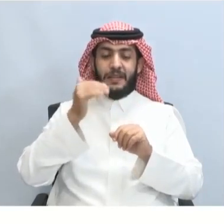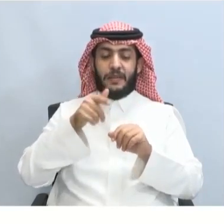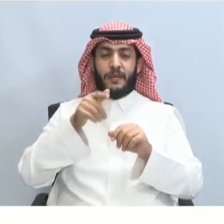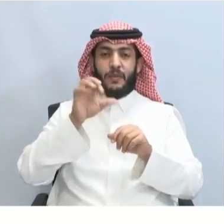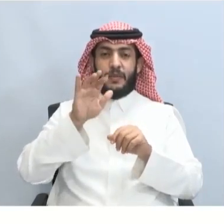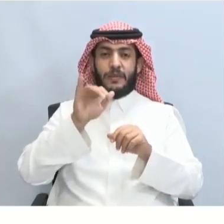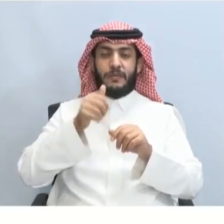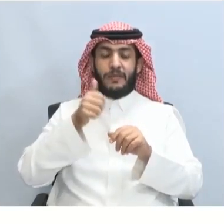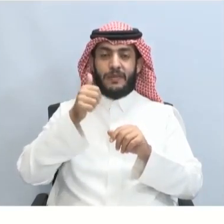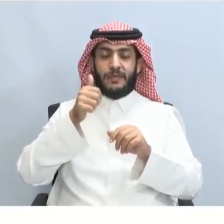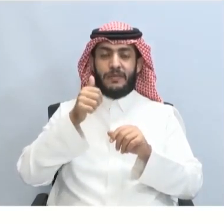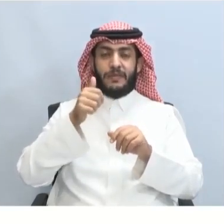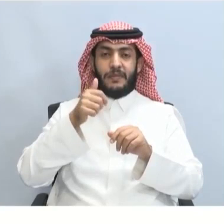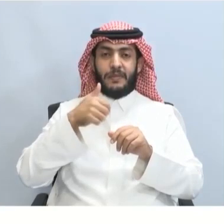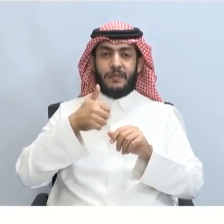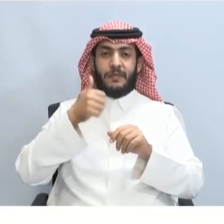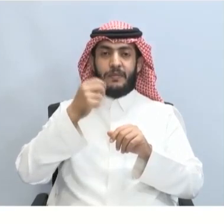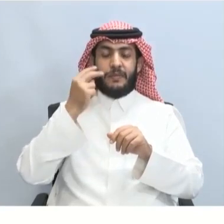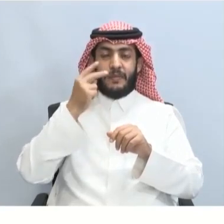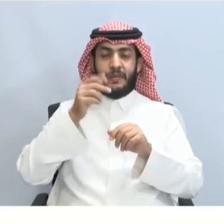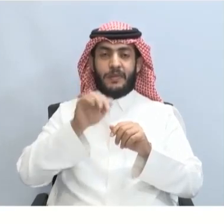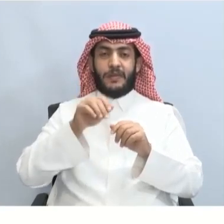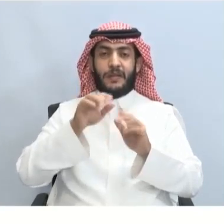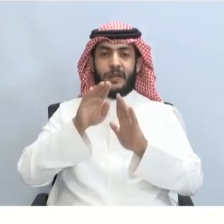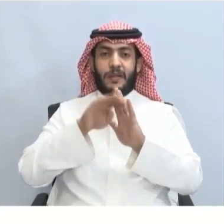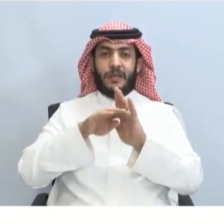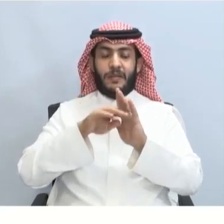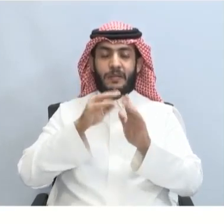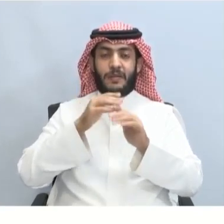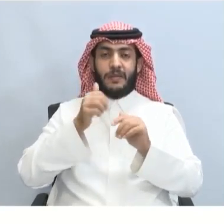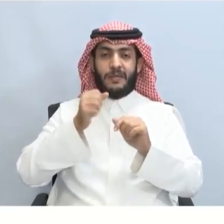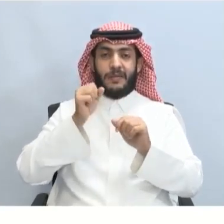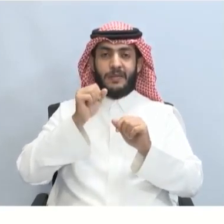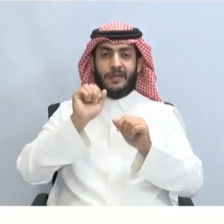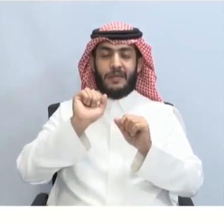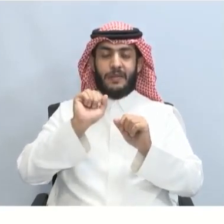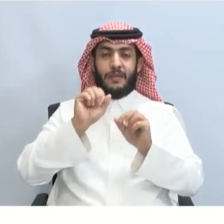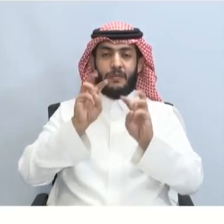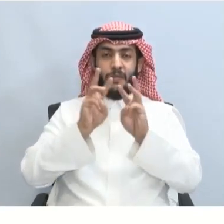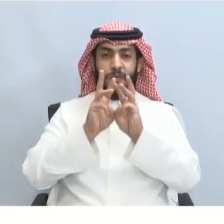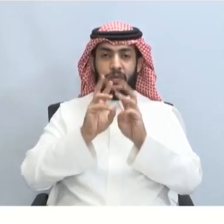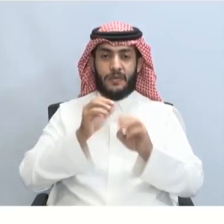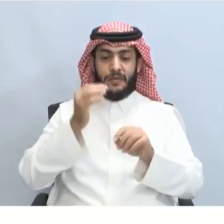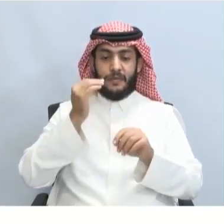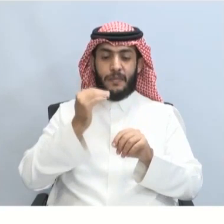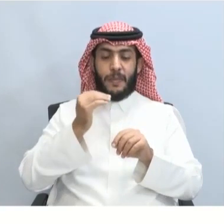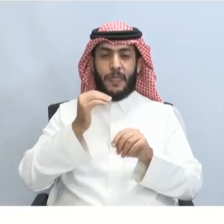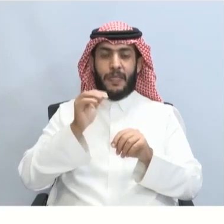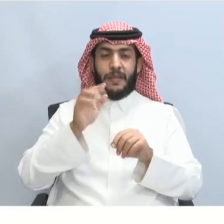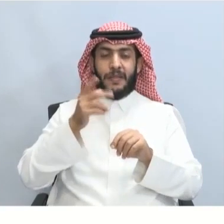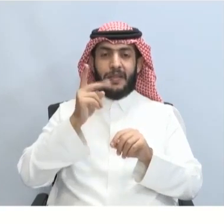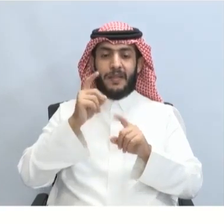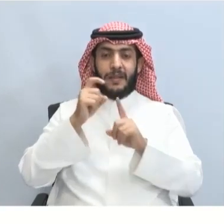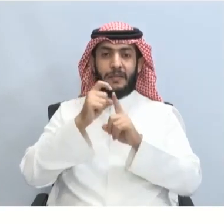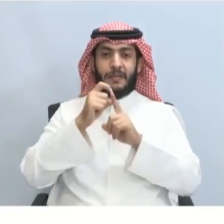الوسم يحدد النص الذي سيظهر على شريط العنوان في نافذه متصفح الموقع الالكتروني ثم لدينا